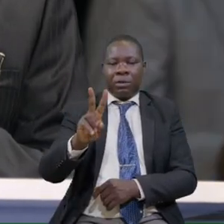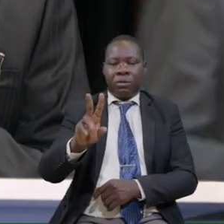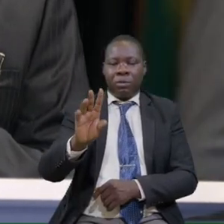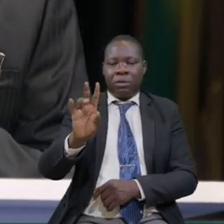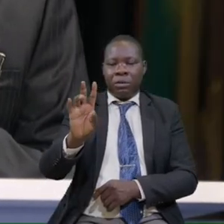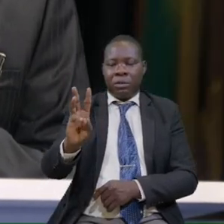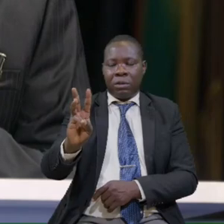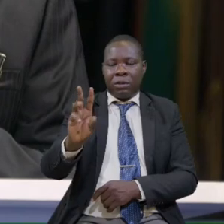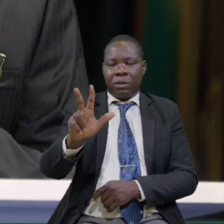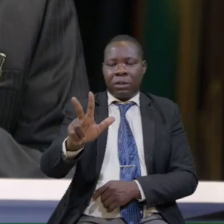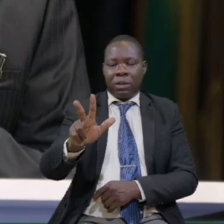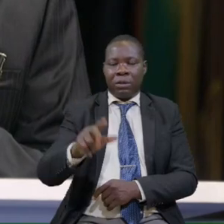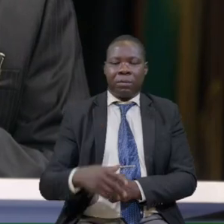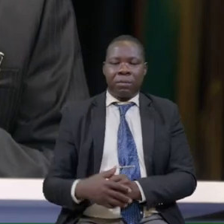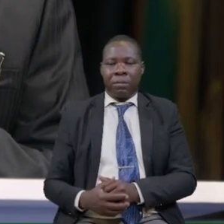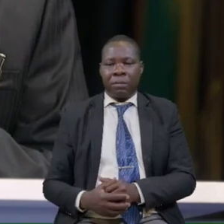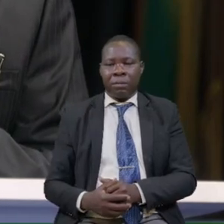+234 91 5 4 4 4 9 2 6 3.